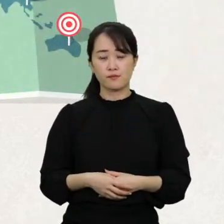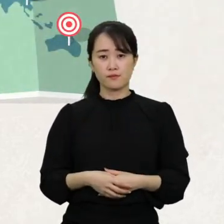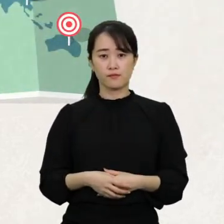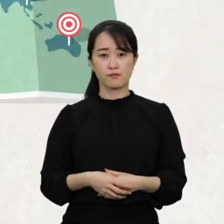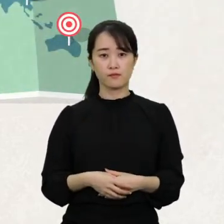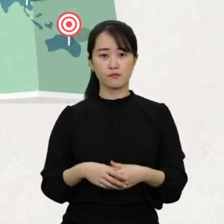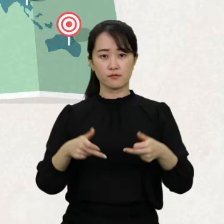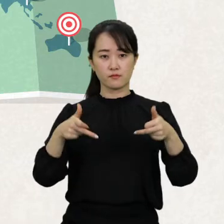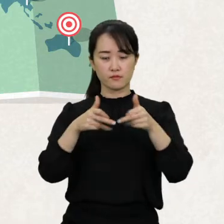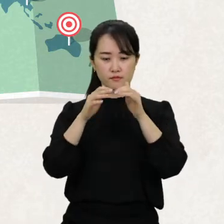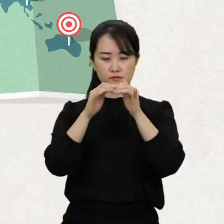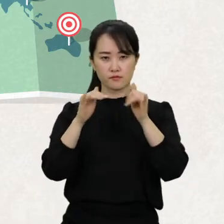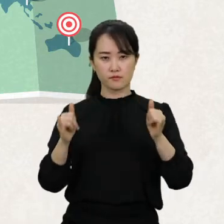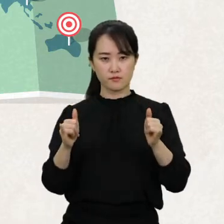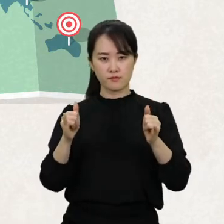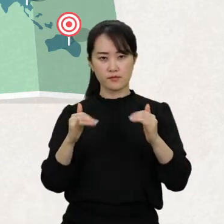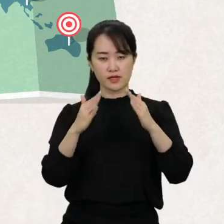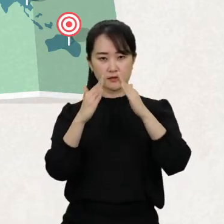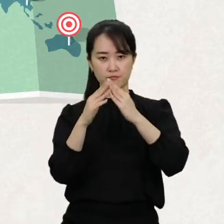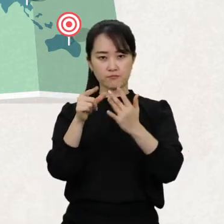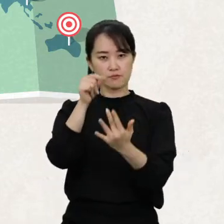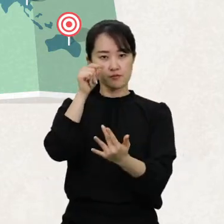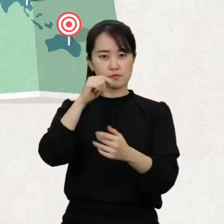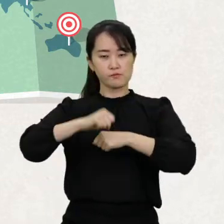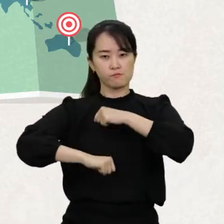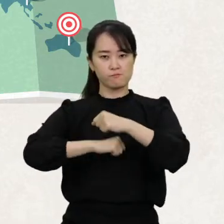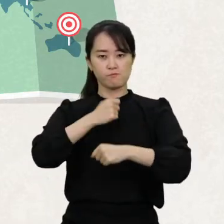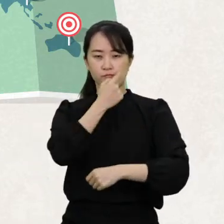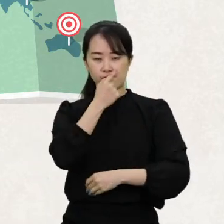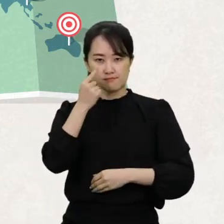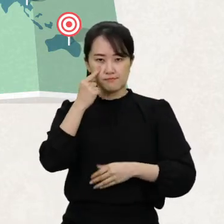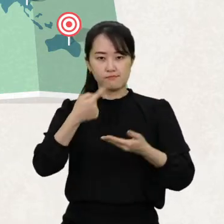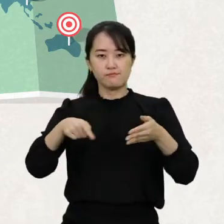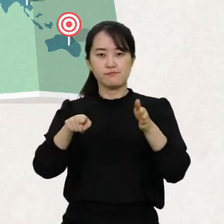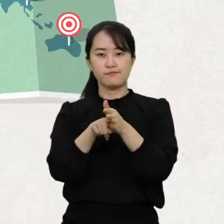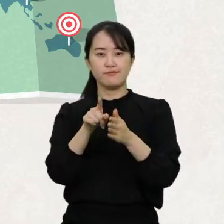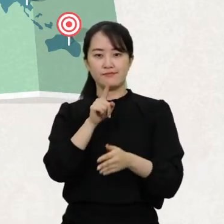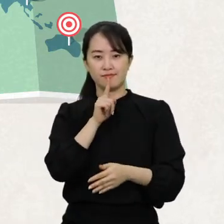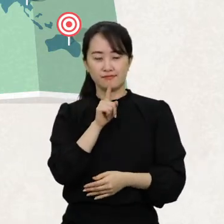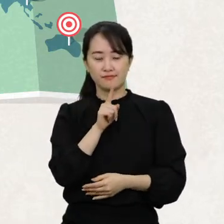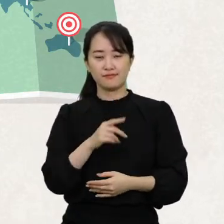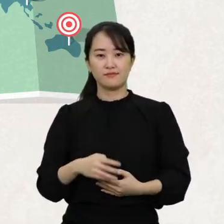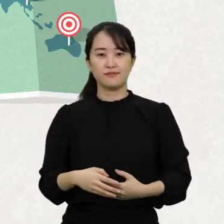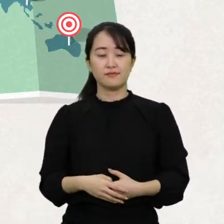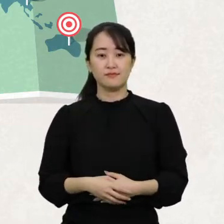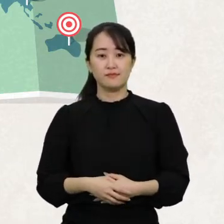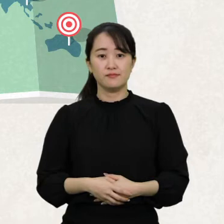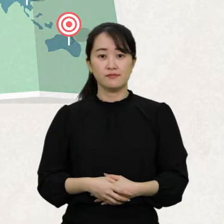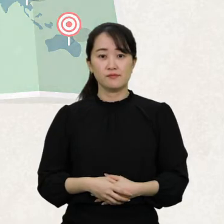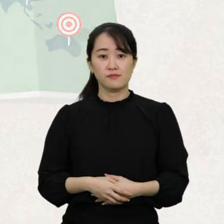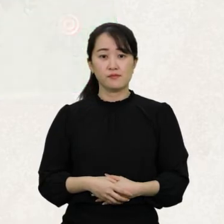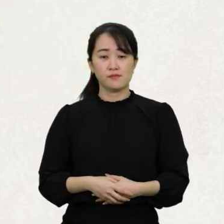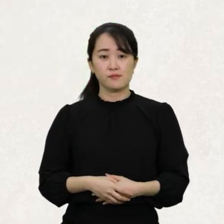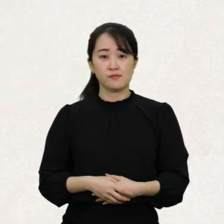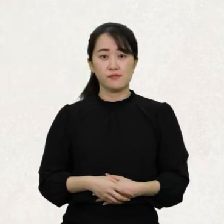궁극적으로 장애인의 거주지 선택의 자유를 보장하기 위한 목적으로 만들어진 조항이라고 할 수 있어요.